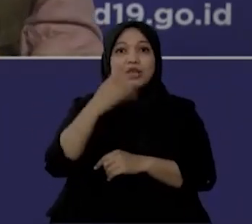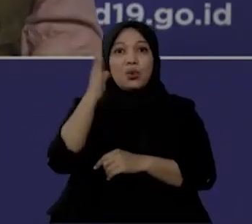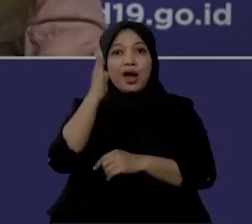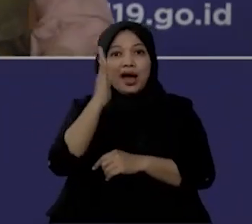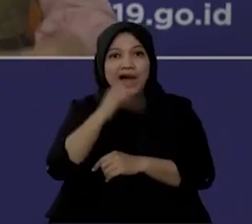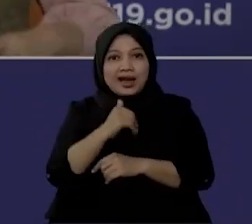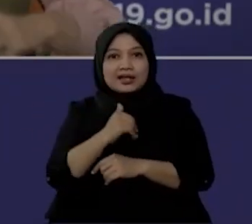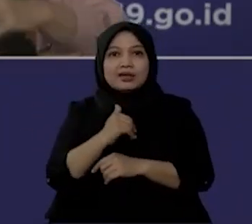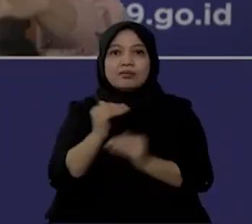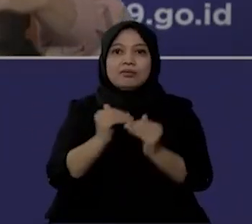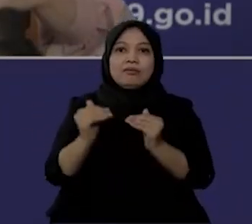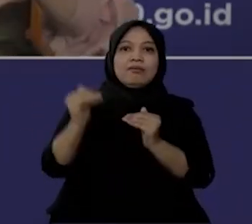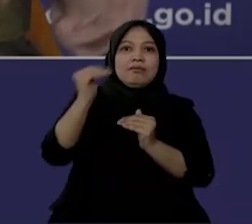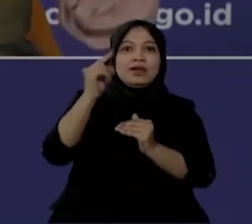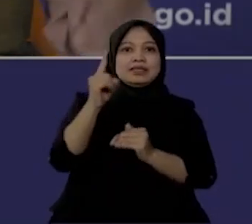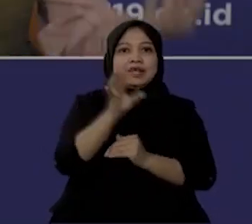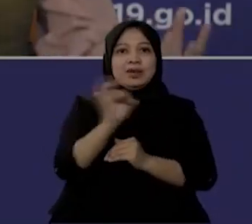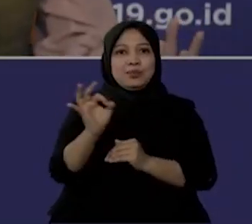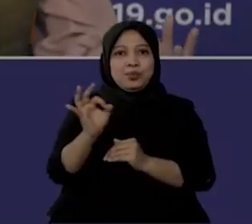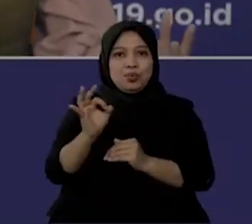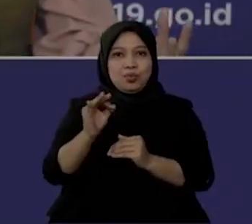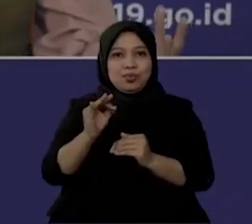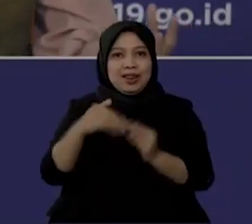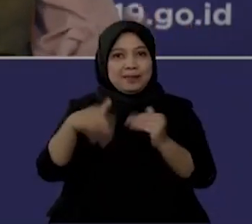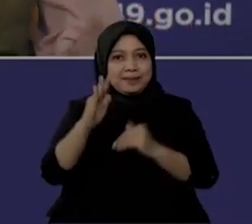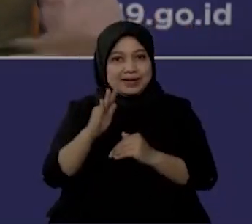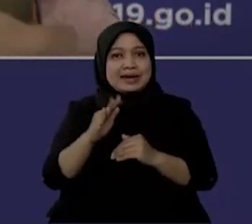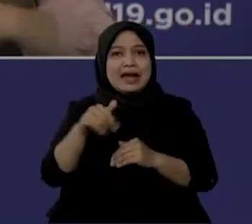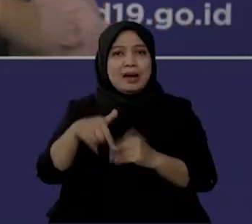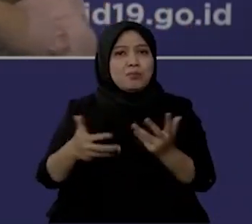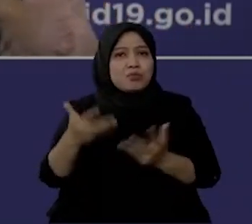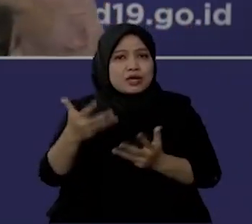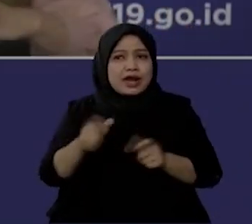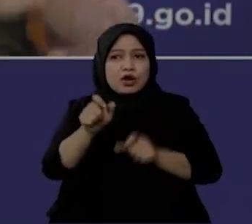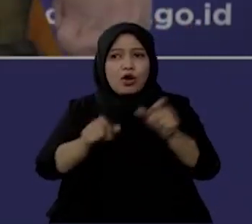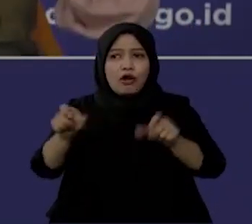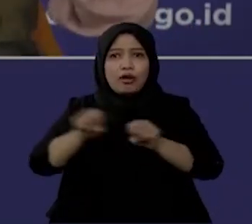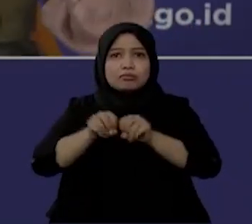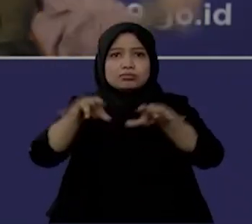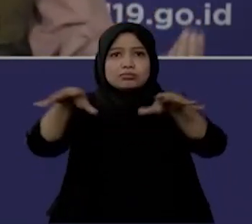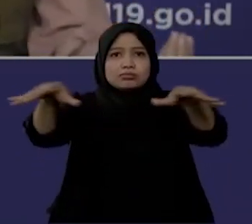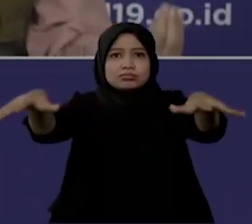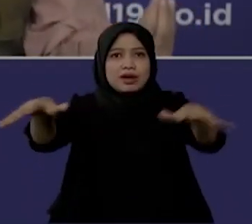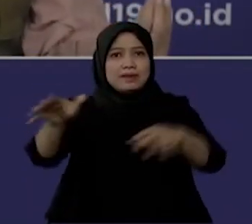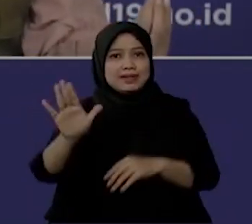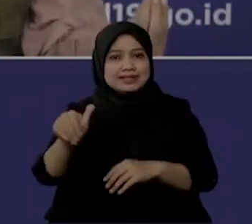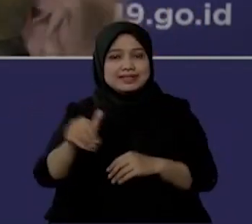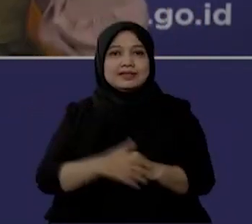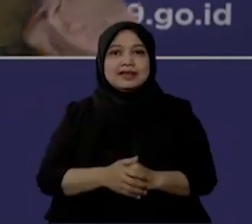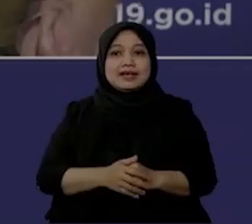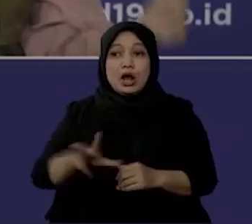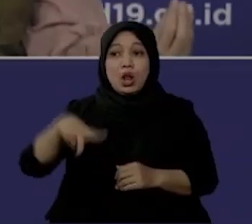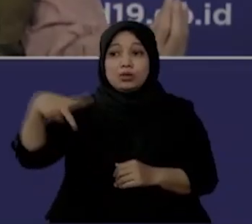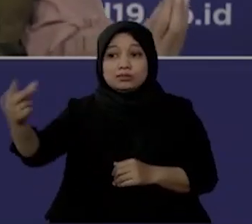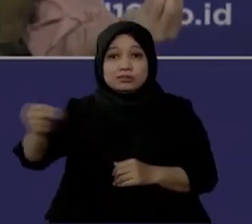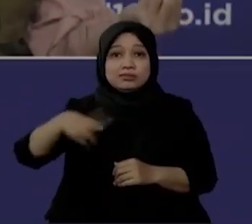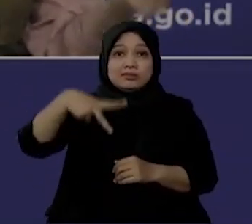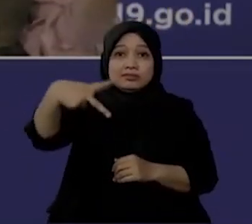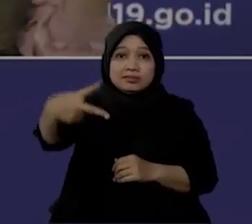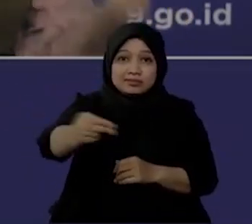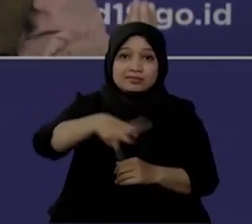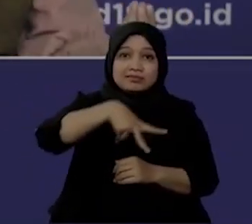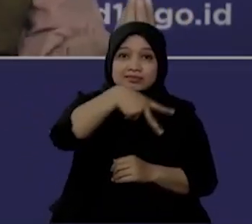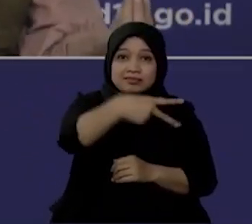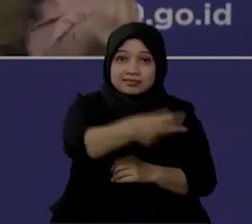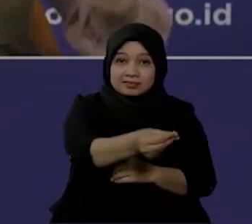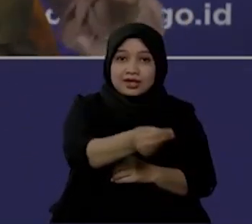kan akan ada lagi orang yang terinfeksi berarti. Apakah setiap dia pindah ke masuk ke tubuh orang menginfeksi, virus ini